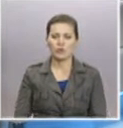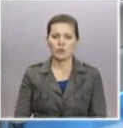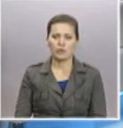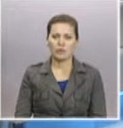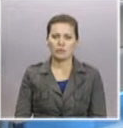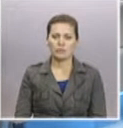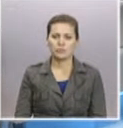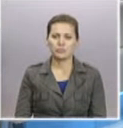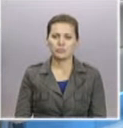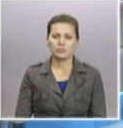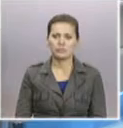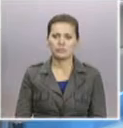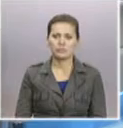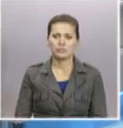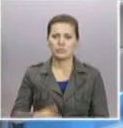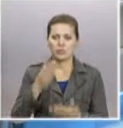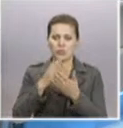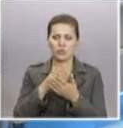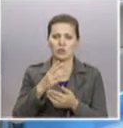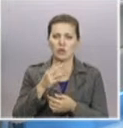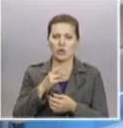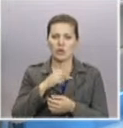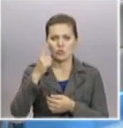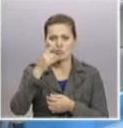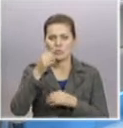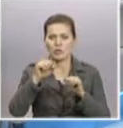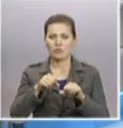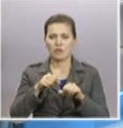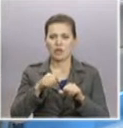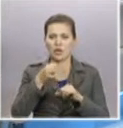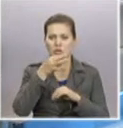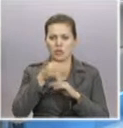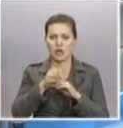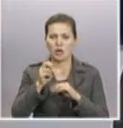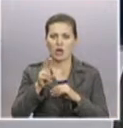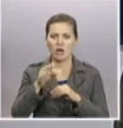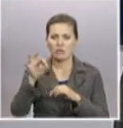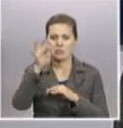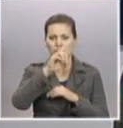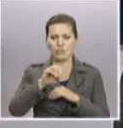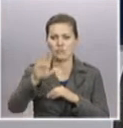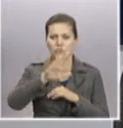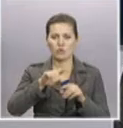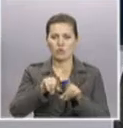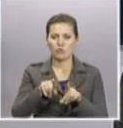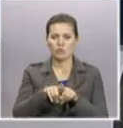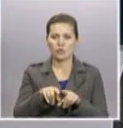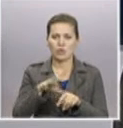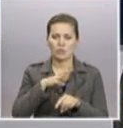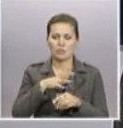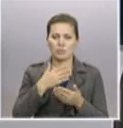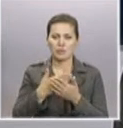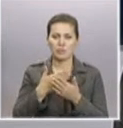Есть. Я думаю, что у нас правовая ответственность точно такая же, как в Европе, как вы в пример